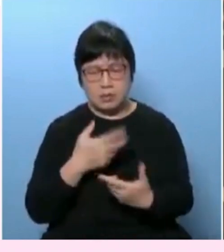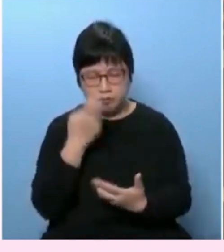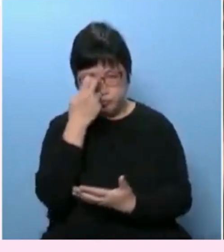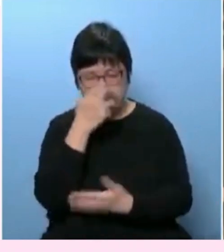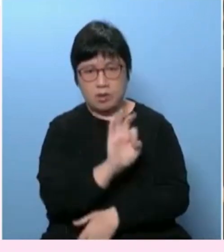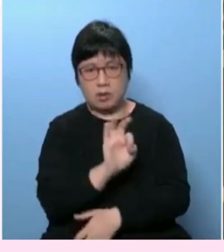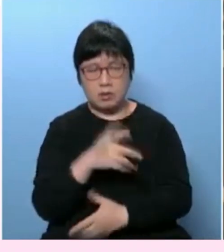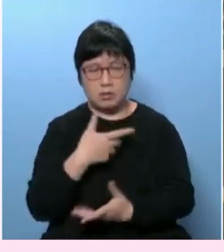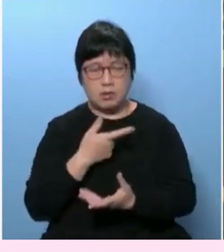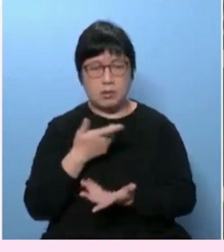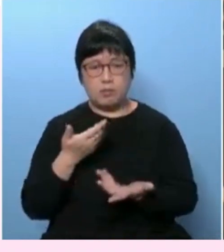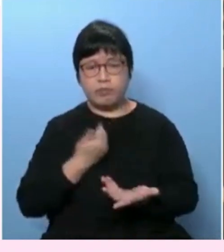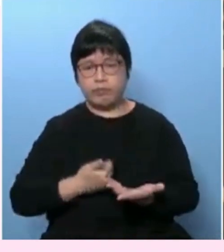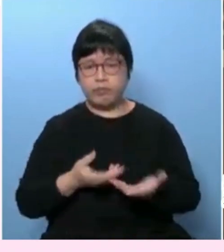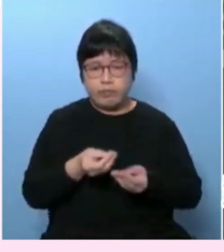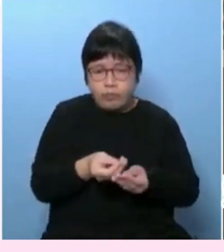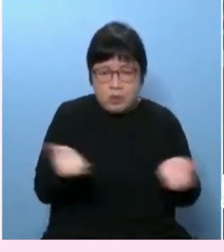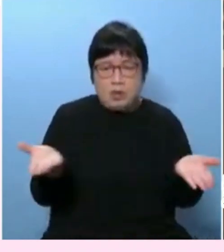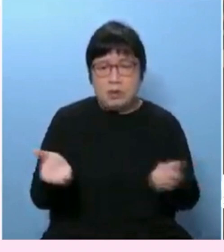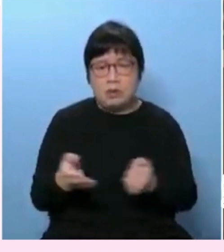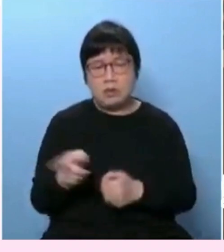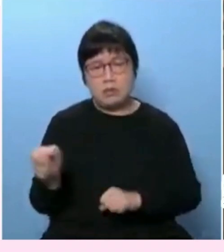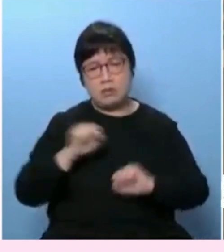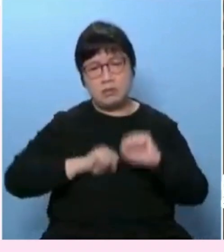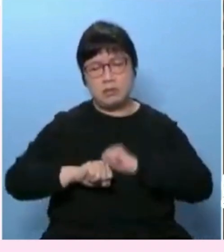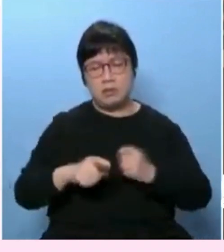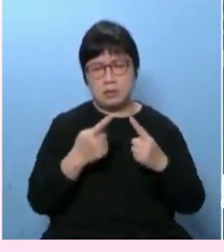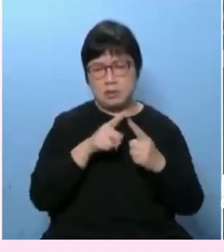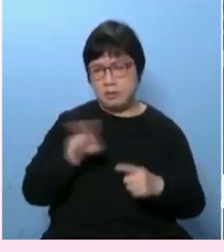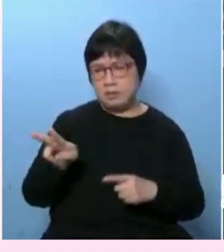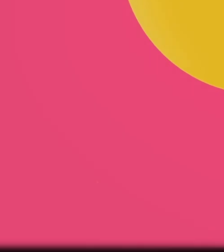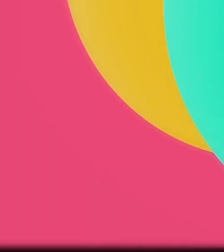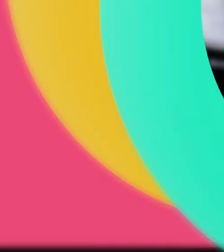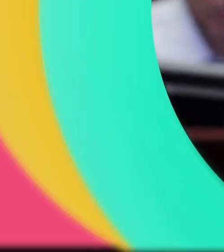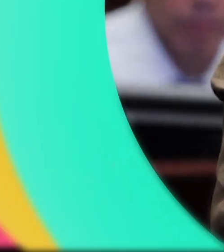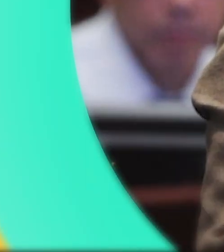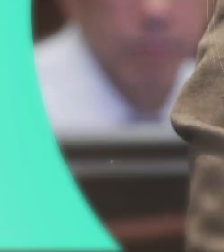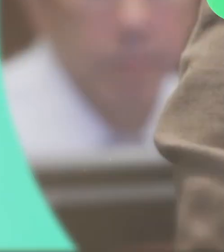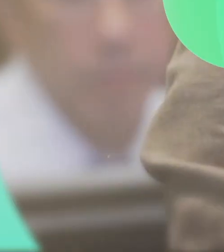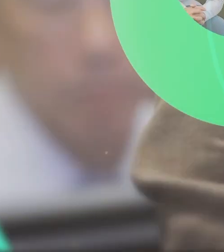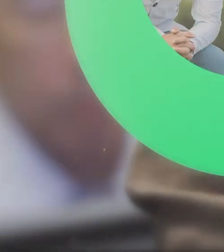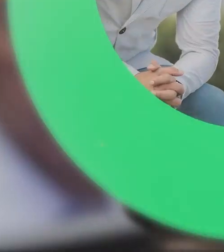就好 generous 好寬敞咁俾佢哋。呢種態度令到市民先感覺唔妥啊嘛。